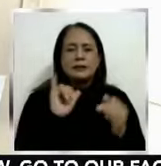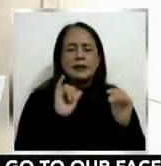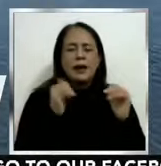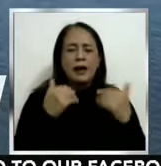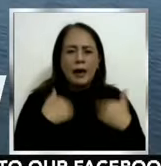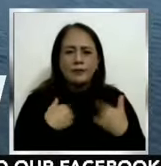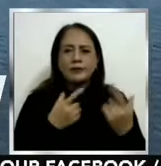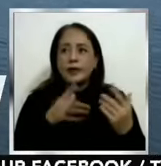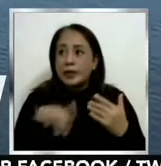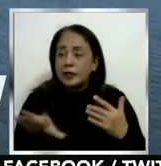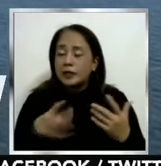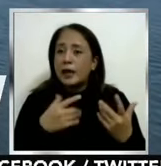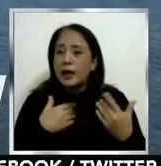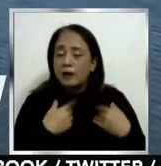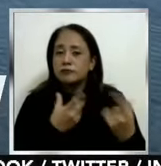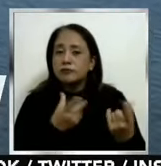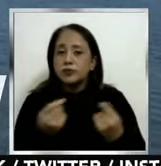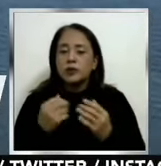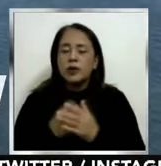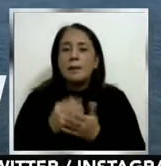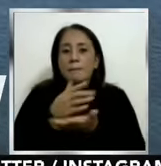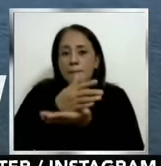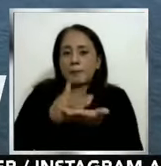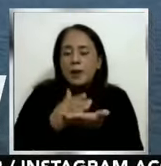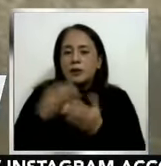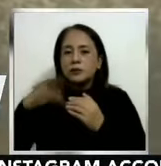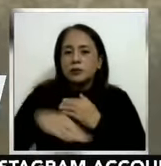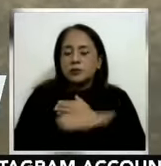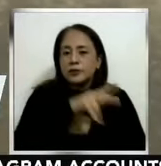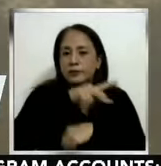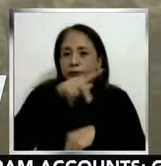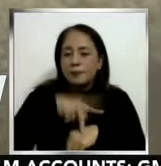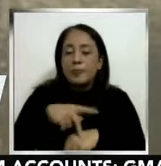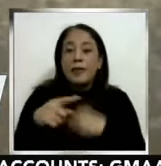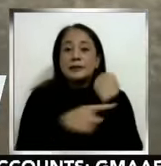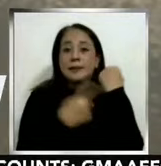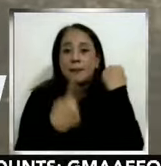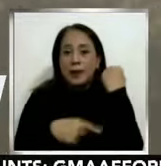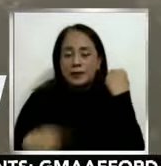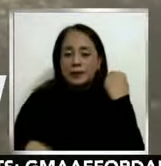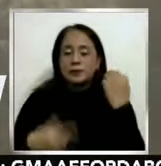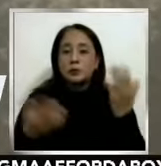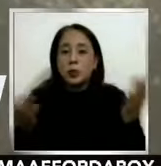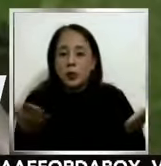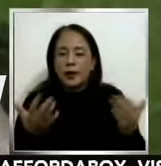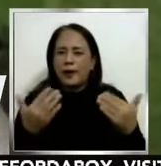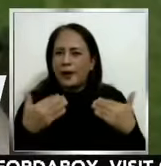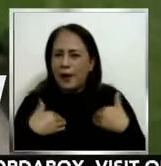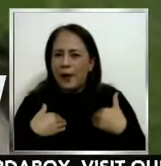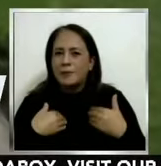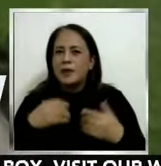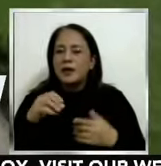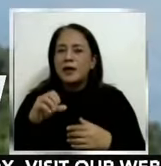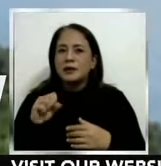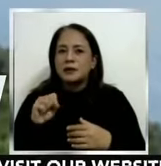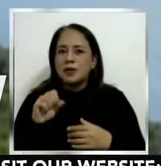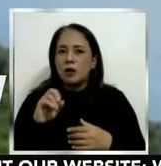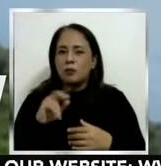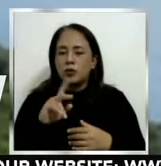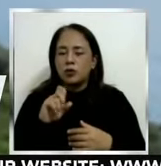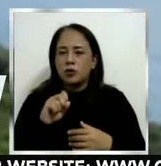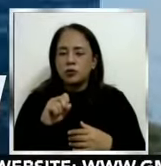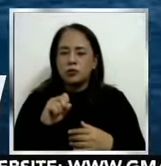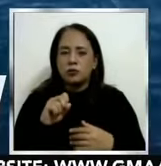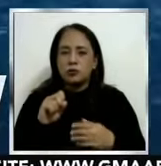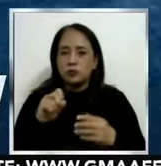military exercise ay sa bahagi ng karagatan ng Pilipinas sa Zambales, kung nasaan banda ang Scarborough Shoal, Batanes, malapit sa Taiwan,